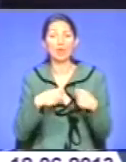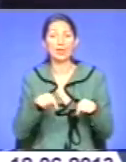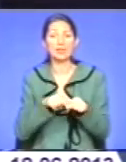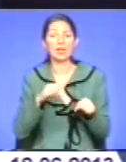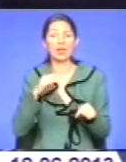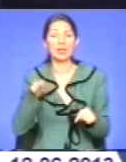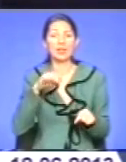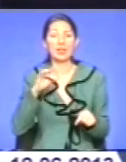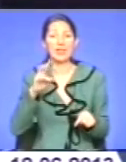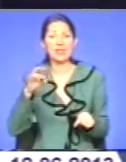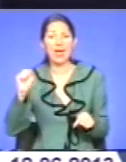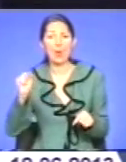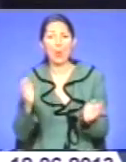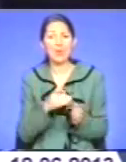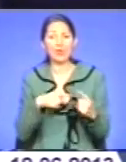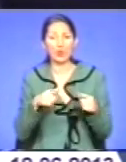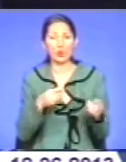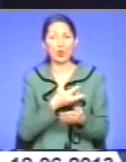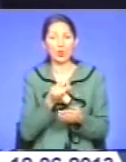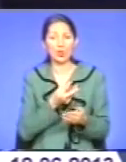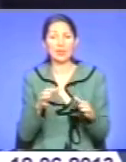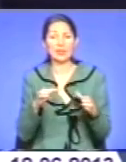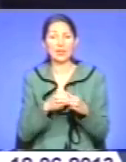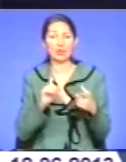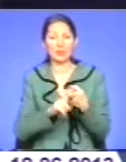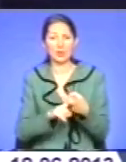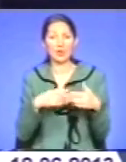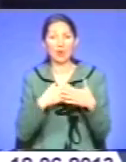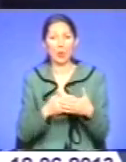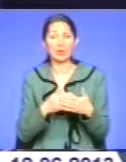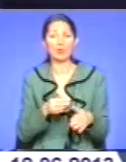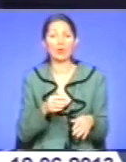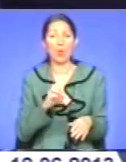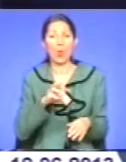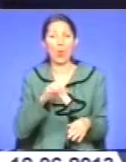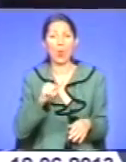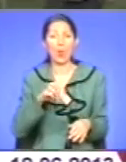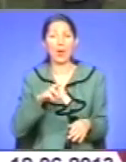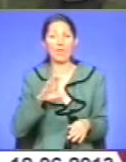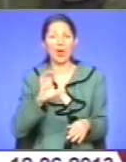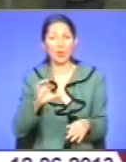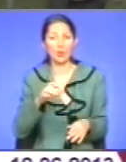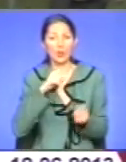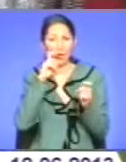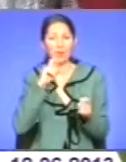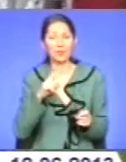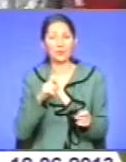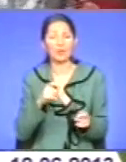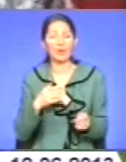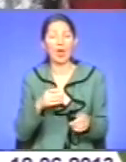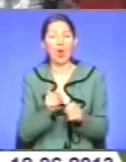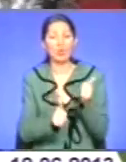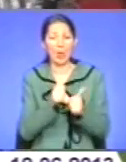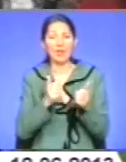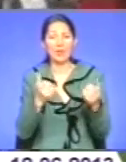з міні-футболу. Сюжет сектора зв'язків з громадськістю у МВС України в Тернопільській області. У змаганнях взяли участь майже 100